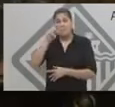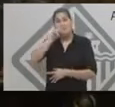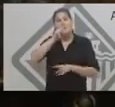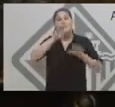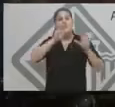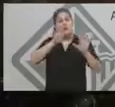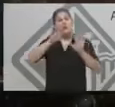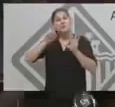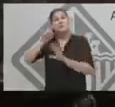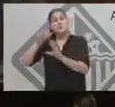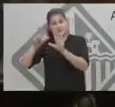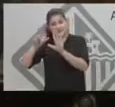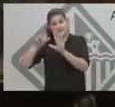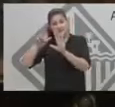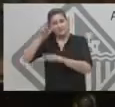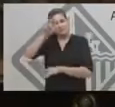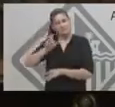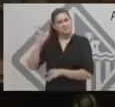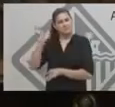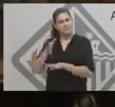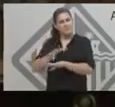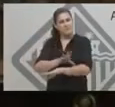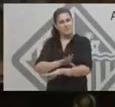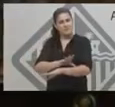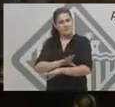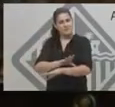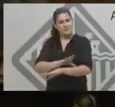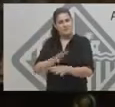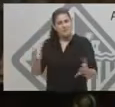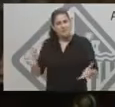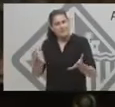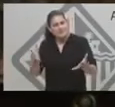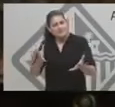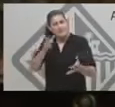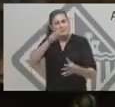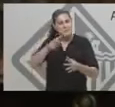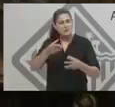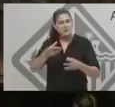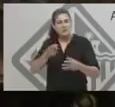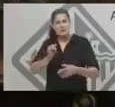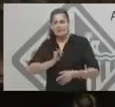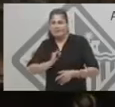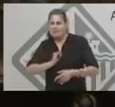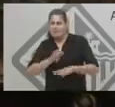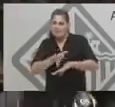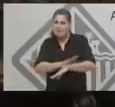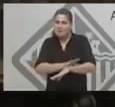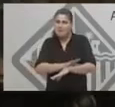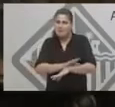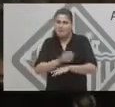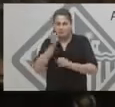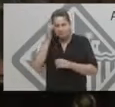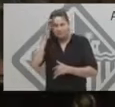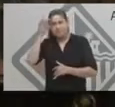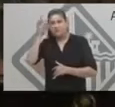hi va haver-hi una persona a Palma que insta els mallorquins a despertar del seu somni, a abandonar la seva